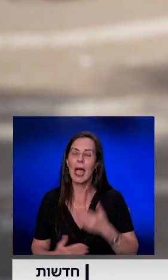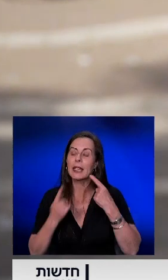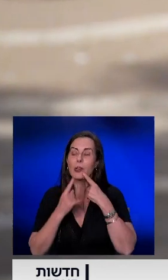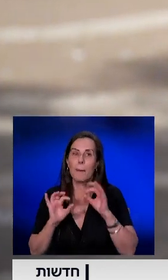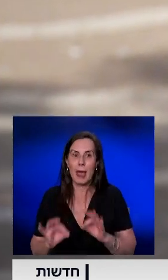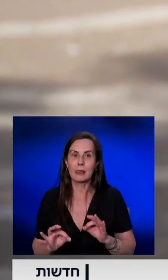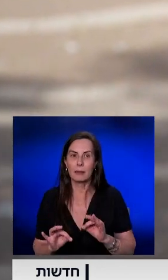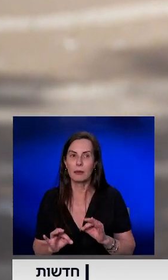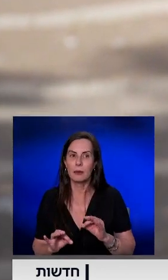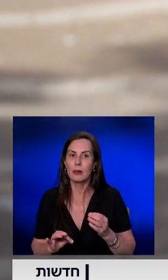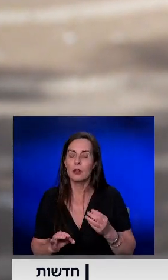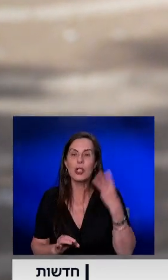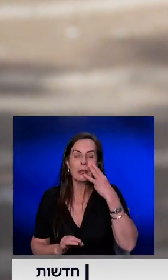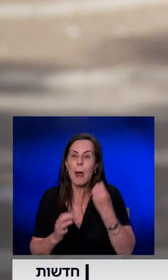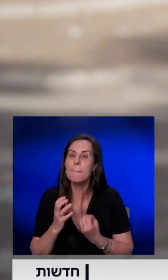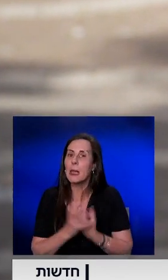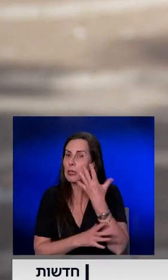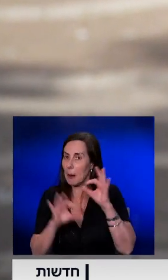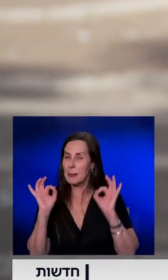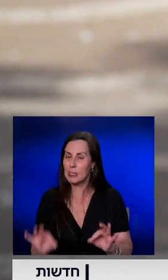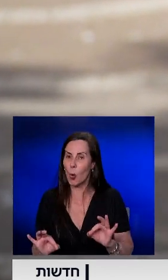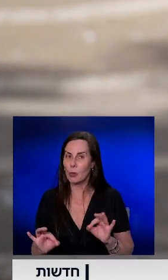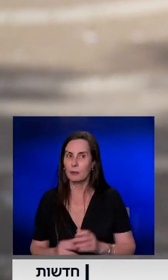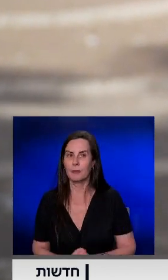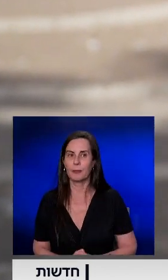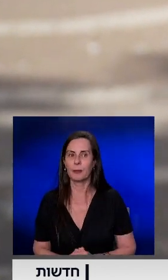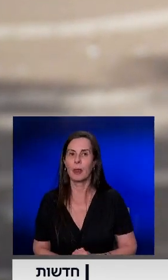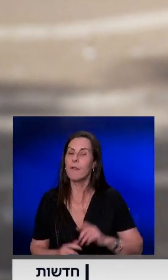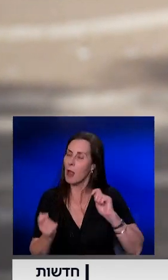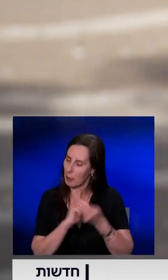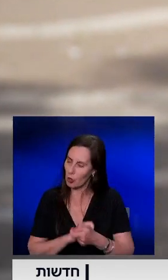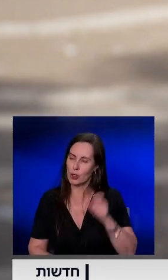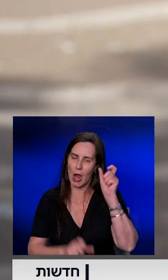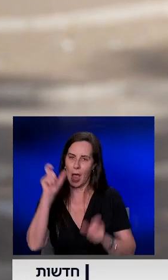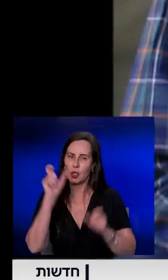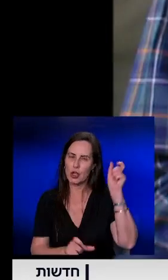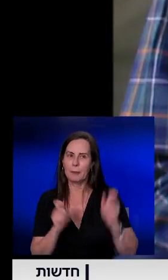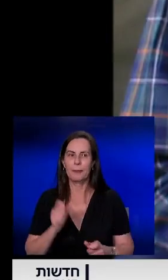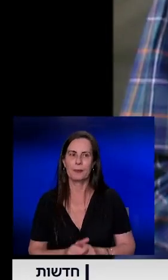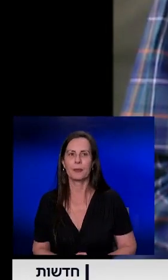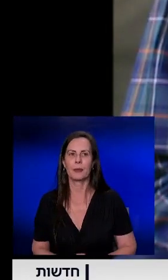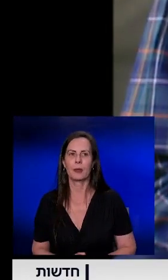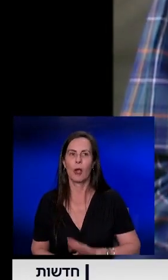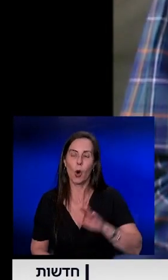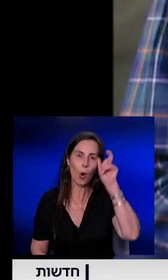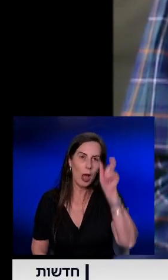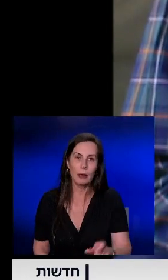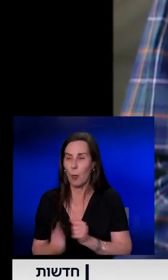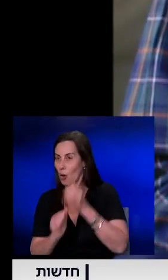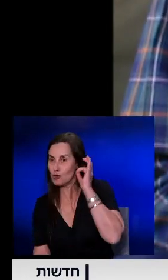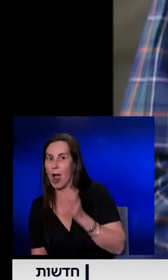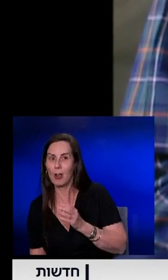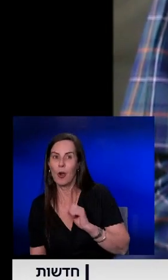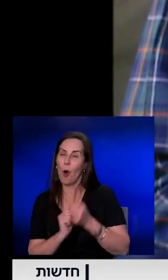על עצם היותה של שפה מייצרת מציאות ומשנה אנשים. כל אדם... או אישה. או